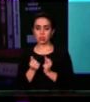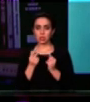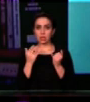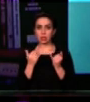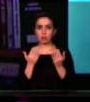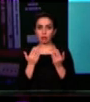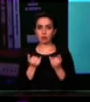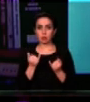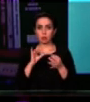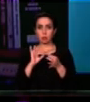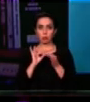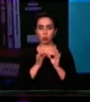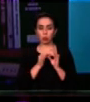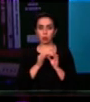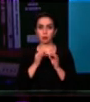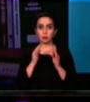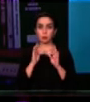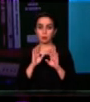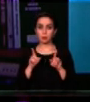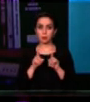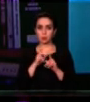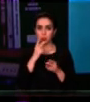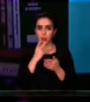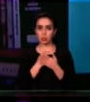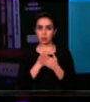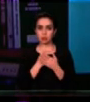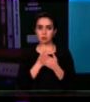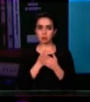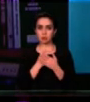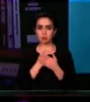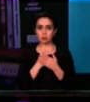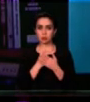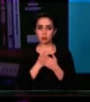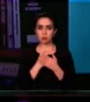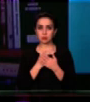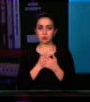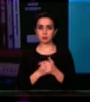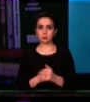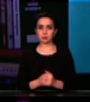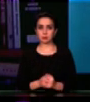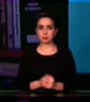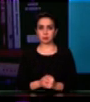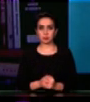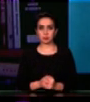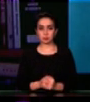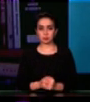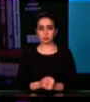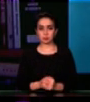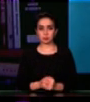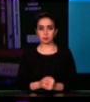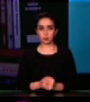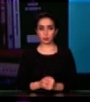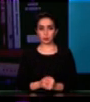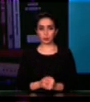Давайте с вами более подробно рассмотрим. Шифрование — это процесс, в котором информация шифруется таким образом, что лишь